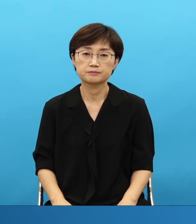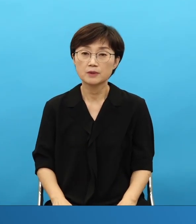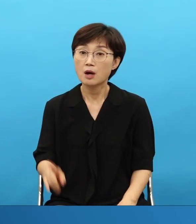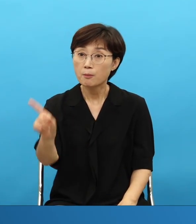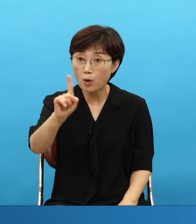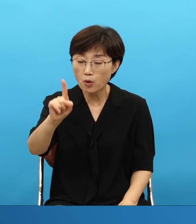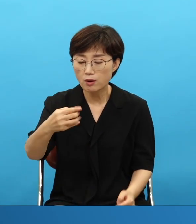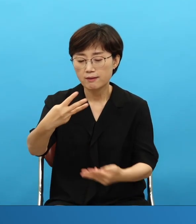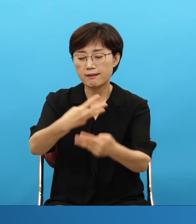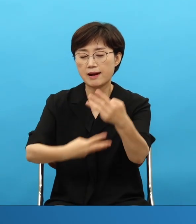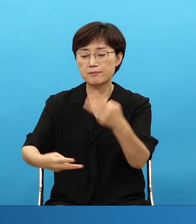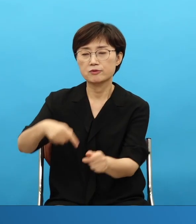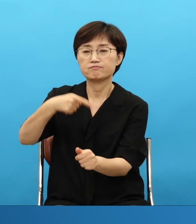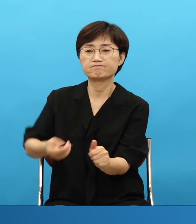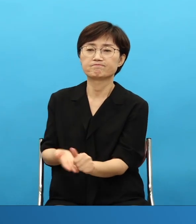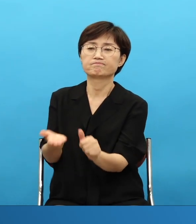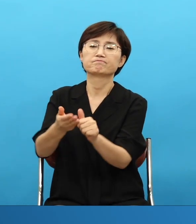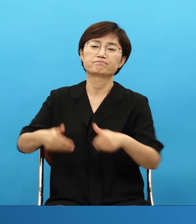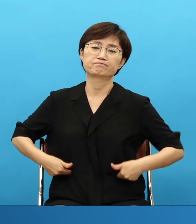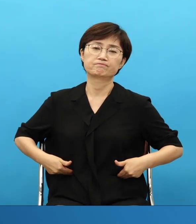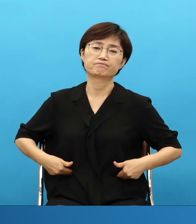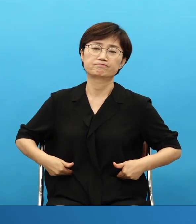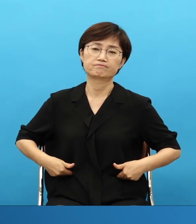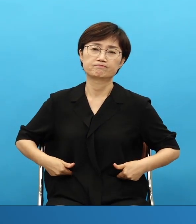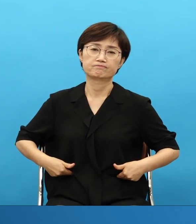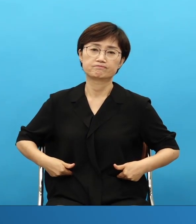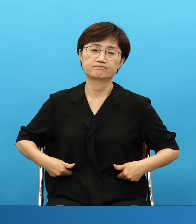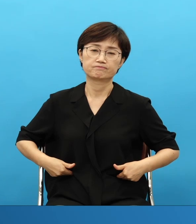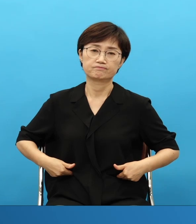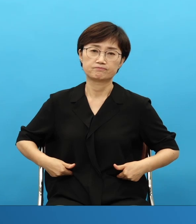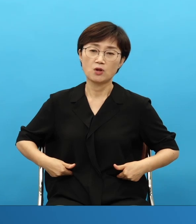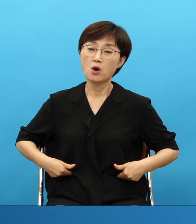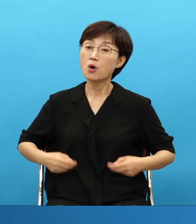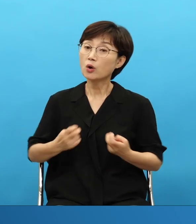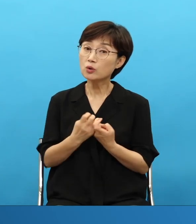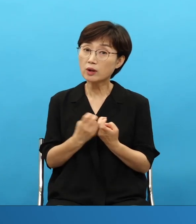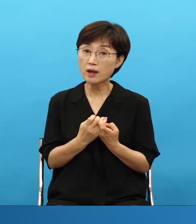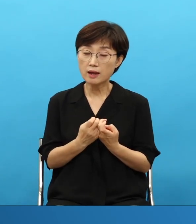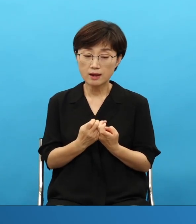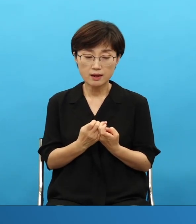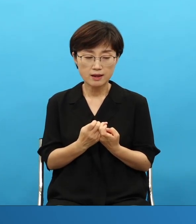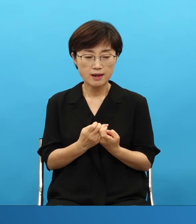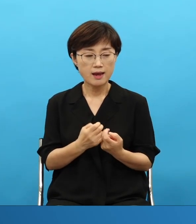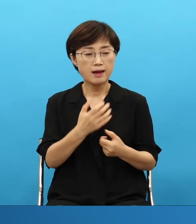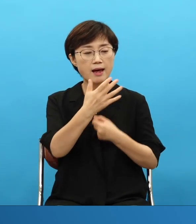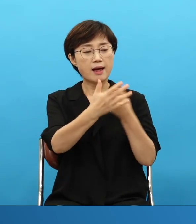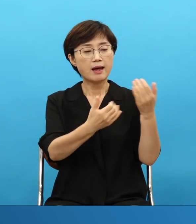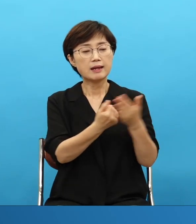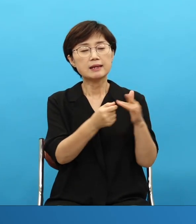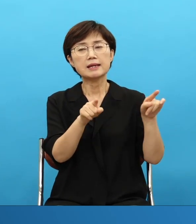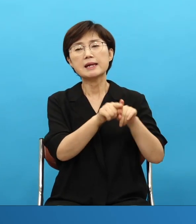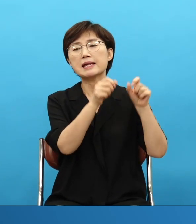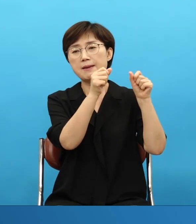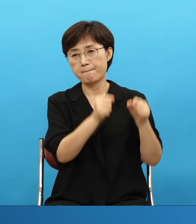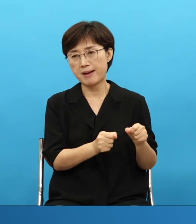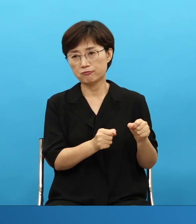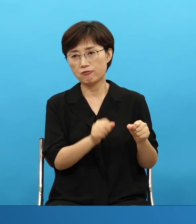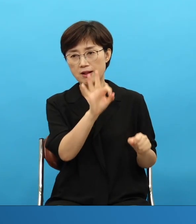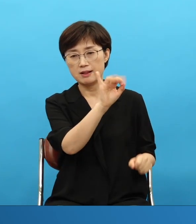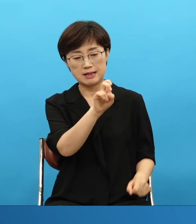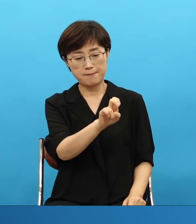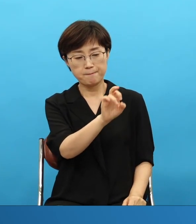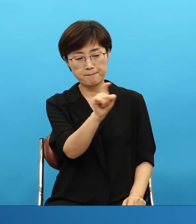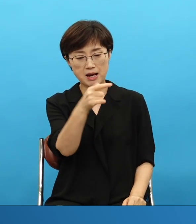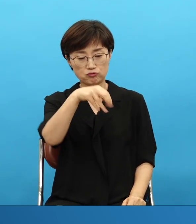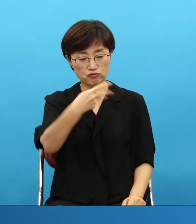세우라. So raise the remnants 그 이름 처녀가 난 아들이라고 그 이름 임마누엘을 전달해라. and relay the name of